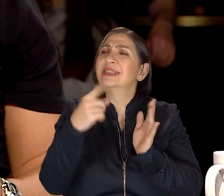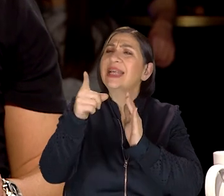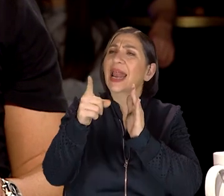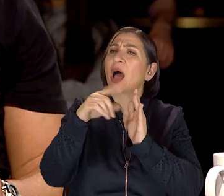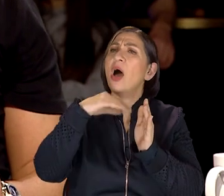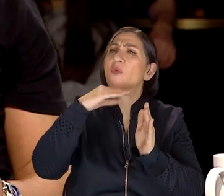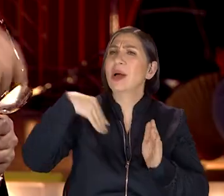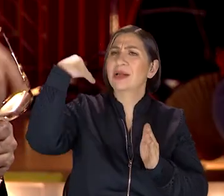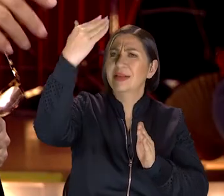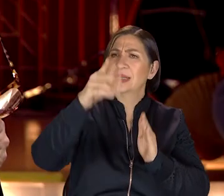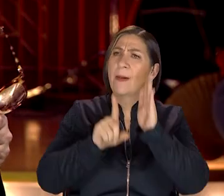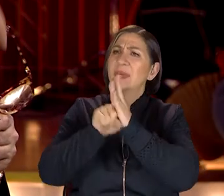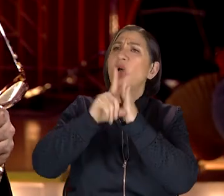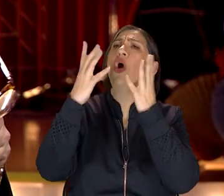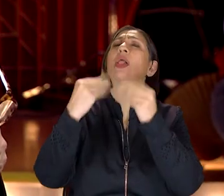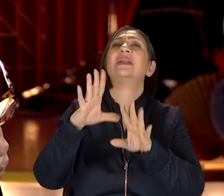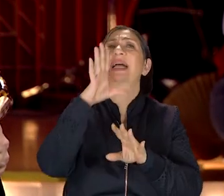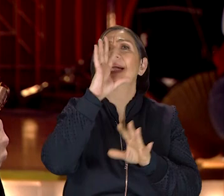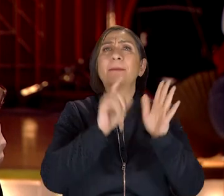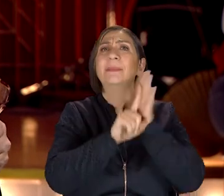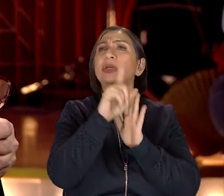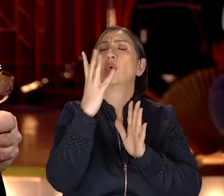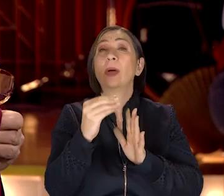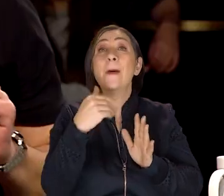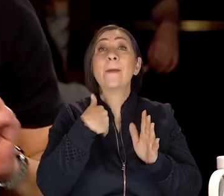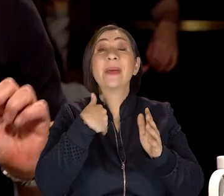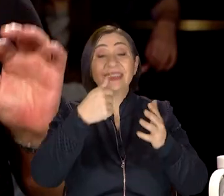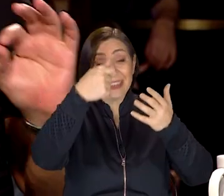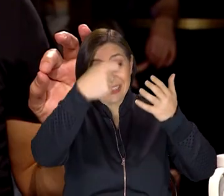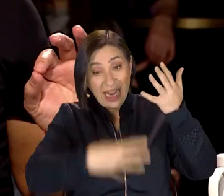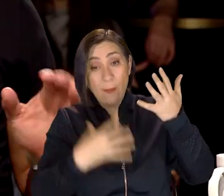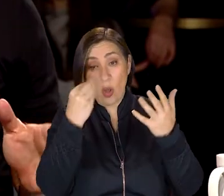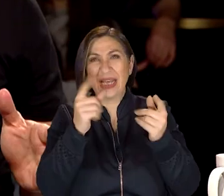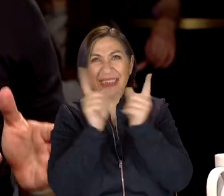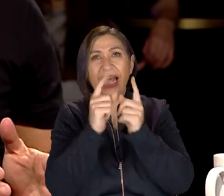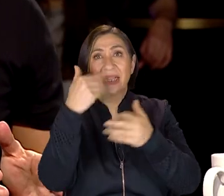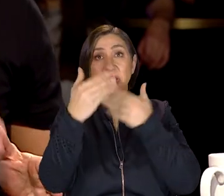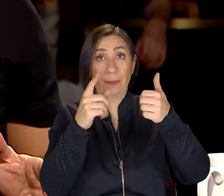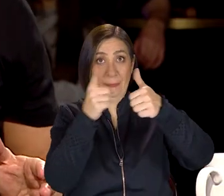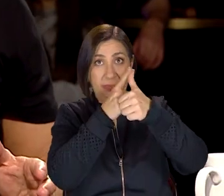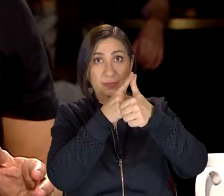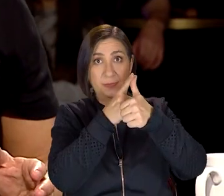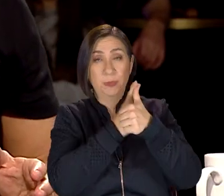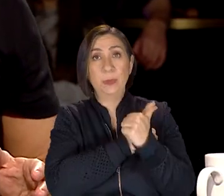Sen peki, diyelim ki seninkisi başarılı değildi. Kiminkisi başarılıydı? Ben sana kronolojik olarak anlatacağım. Çok kısa. Peki. Bir,